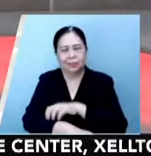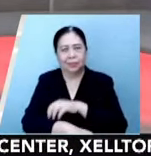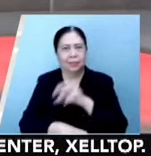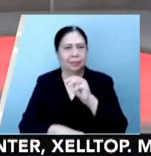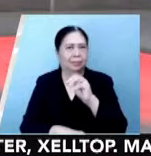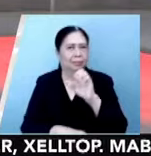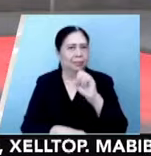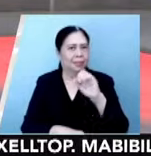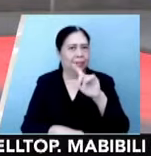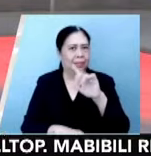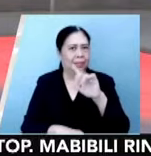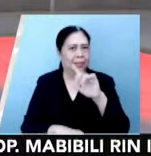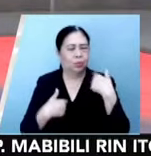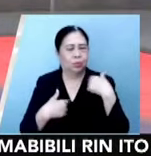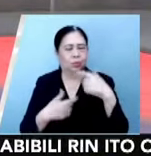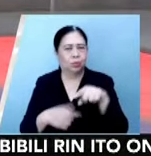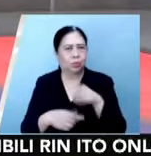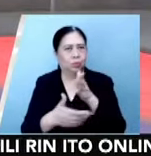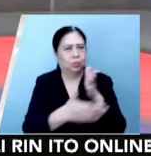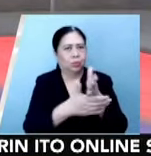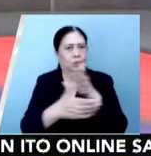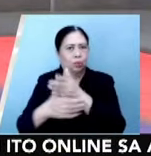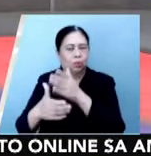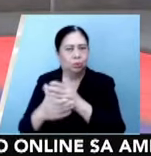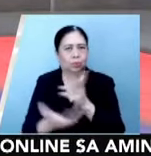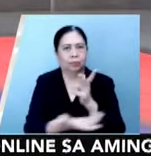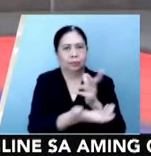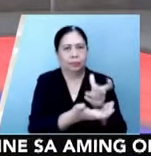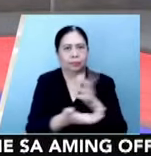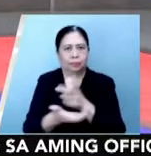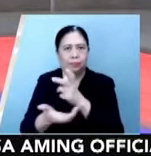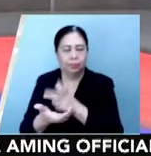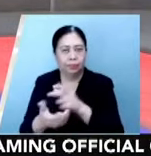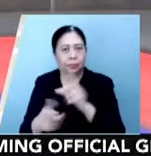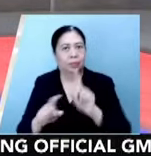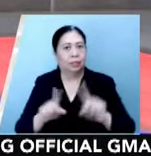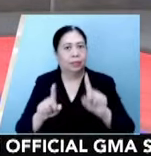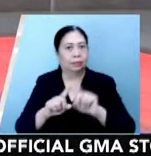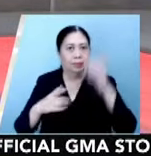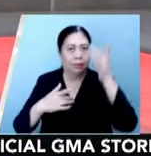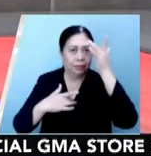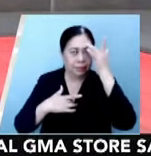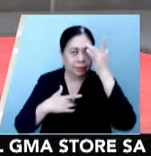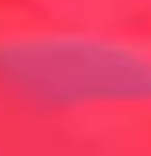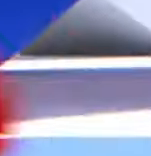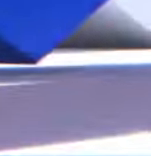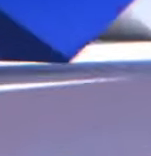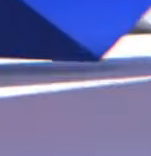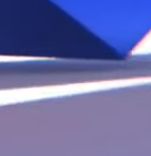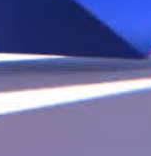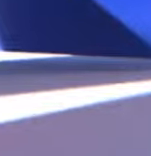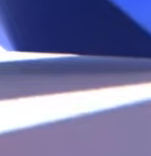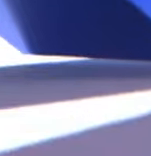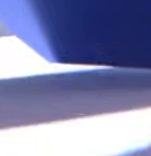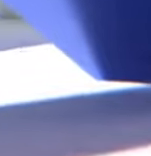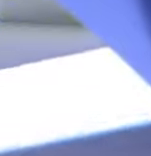bansa. Bahay-bahay na ang pagbabakuna para dyan at iba pang sakit. Nakatutok si Ian Cruz.